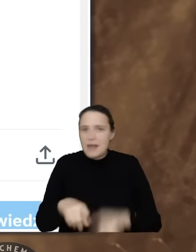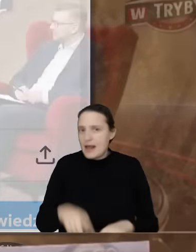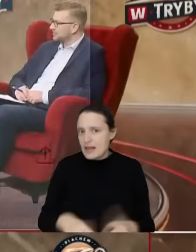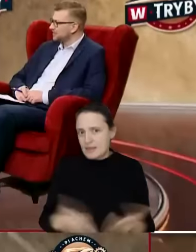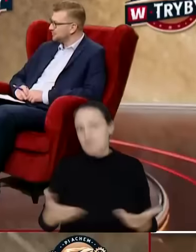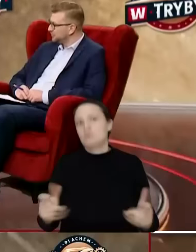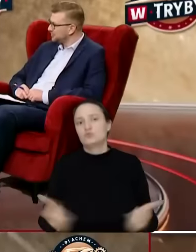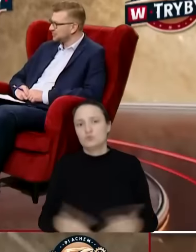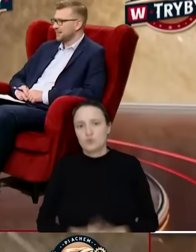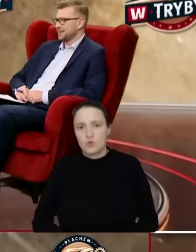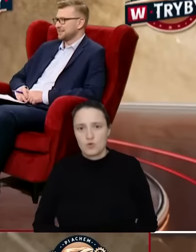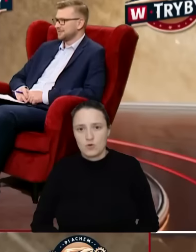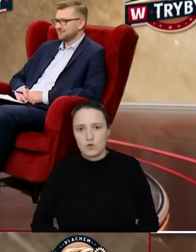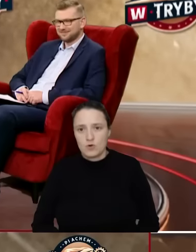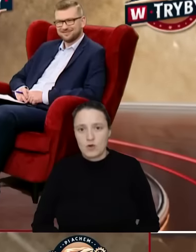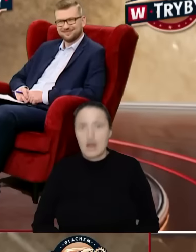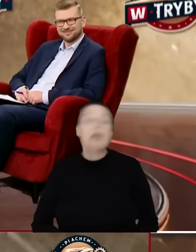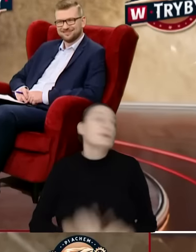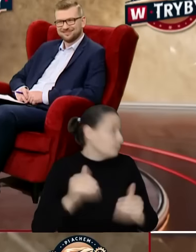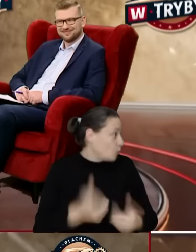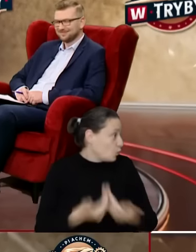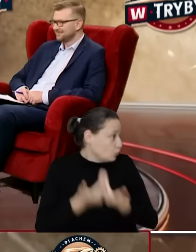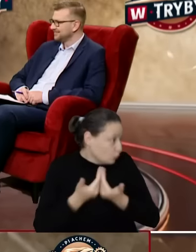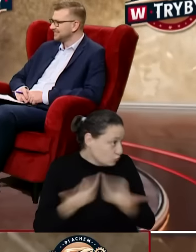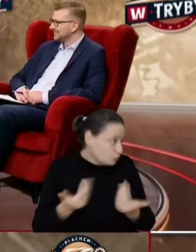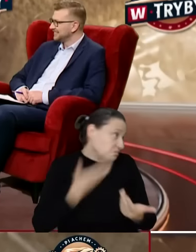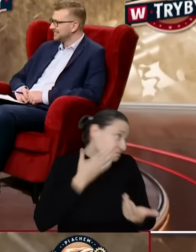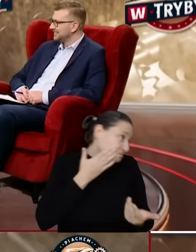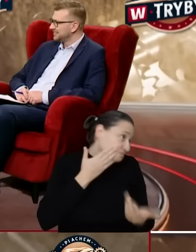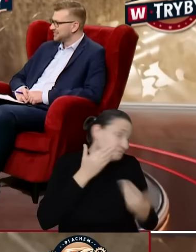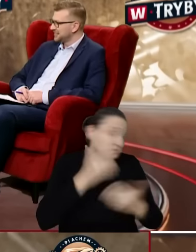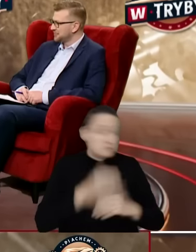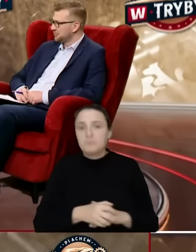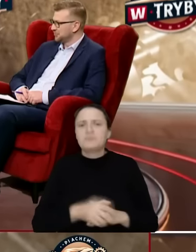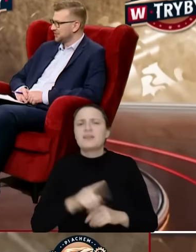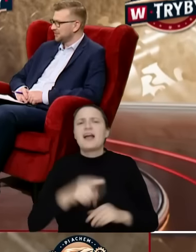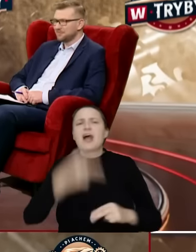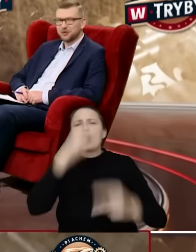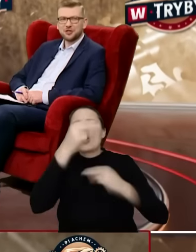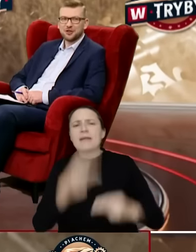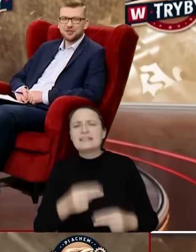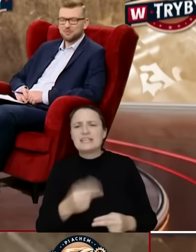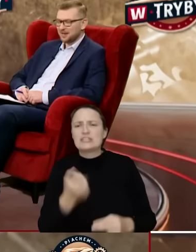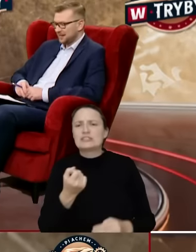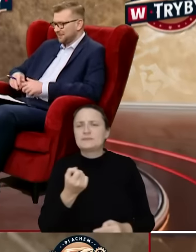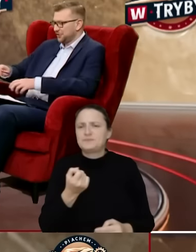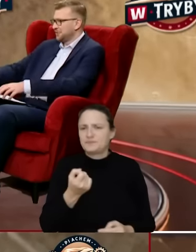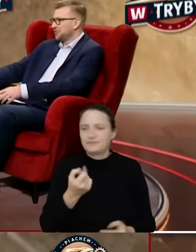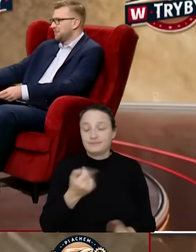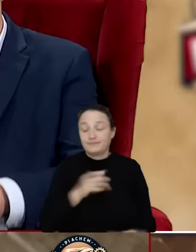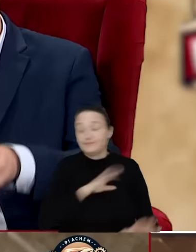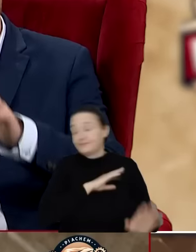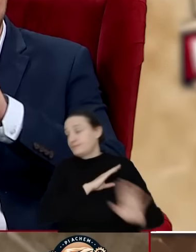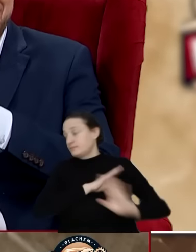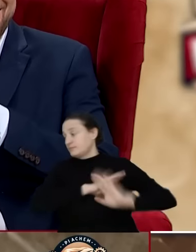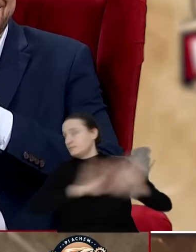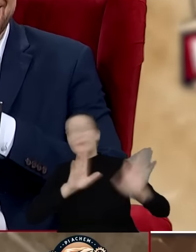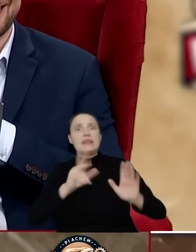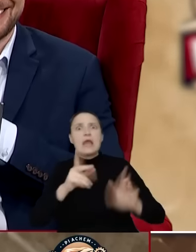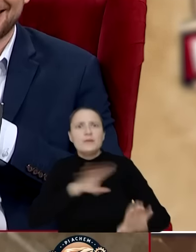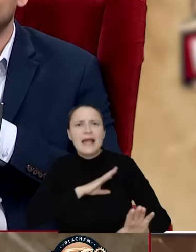chwali. Mogą mieszkać w dwóch Monika mieszkaniach. Monika Borkowska skomentowała, że zaraz umrze. No, Moniko, nie umieraj, potrzebujemy cię